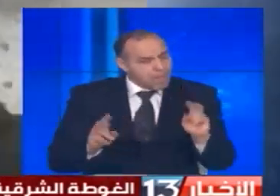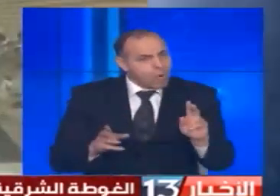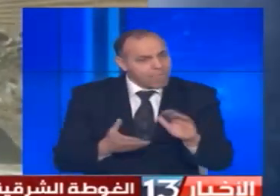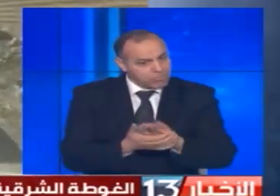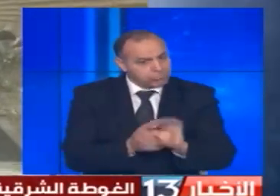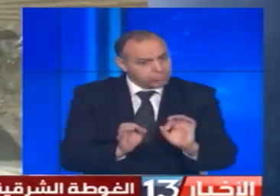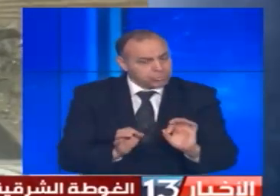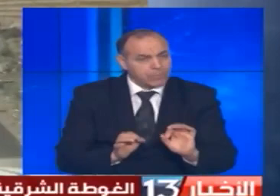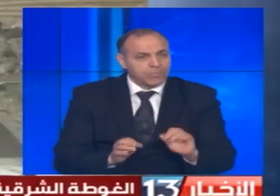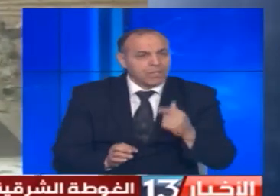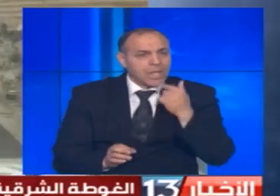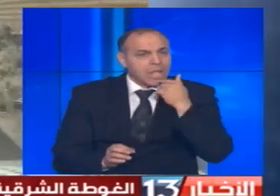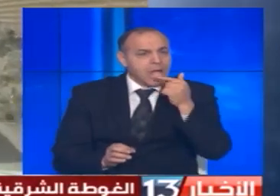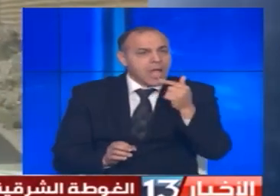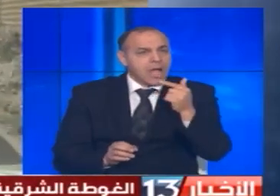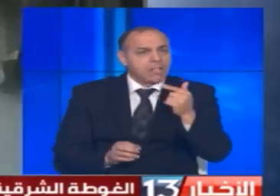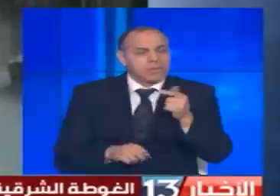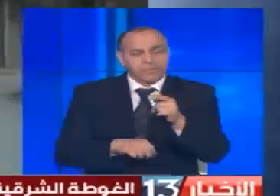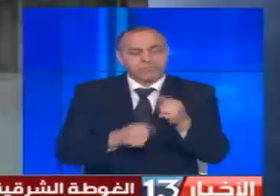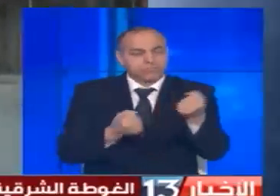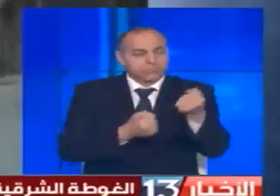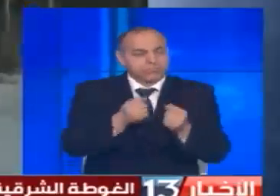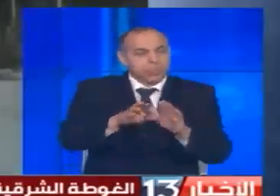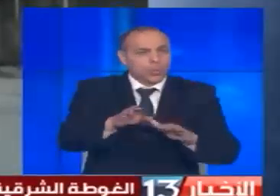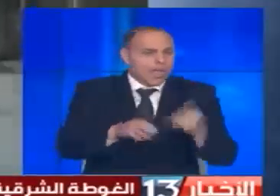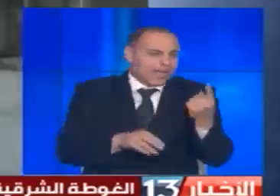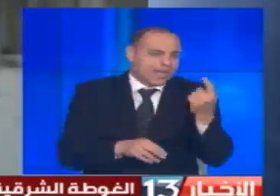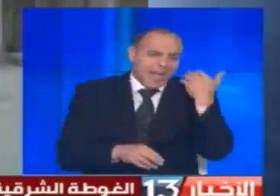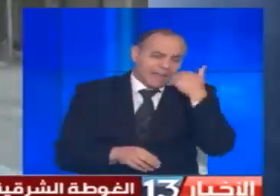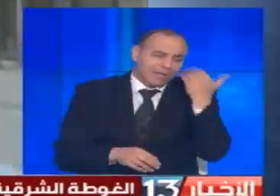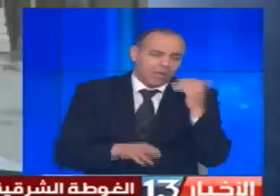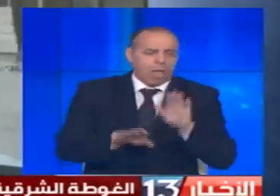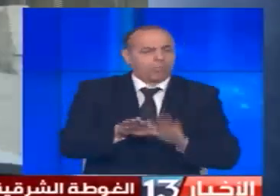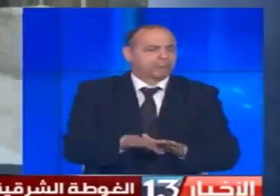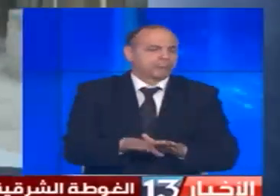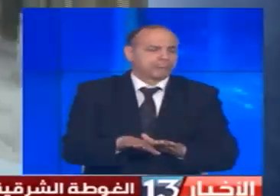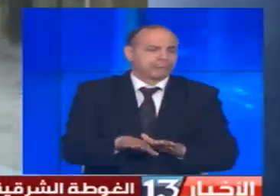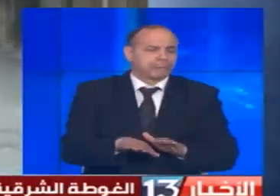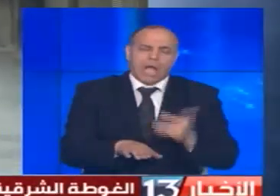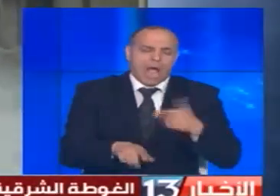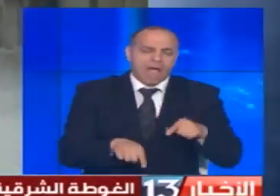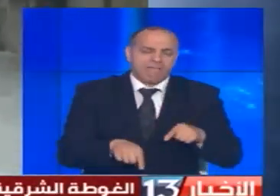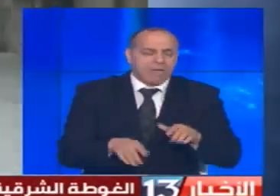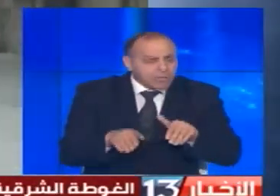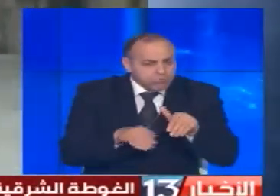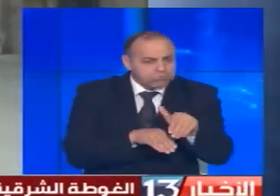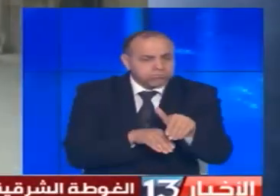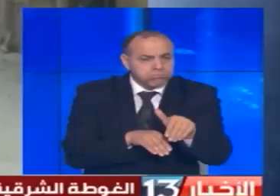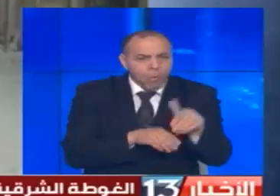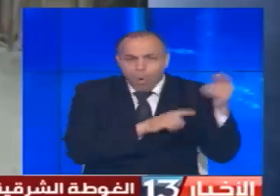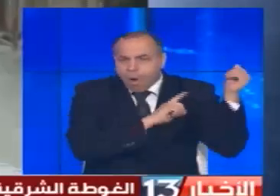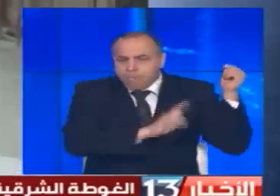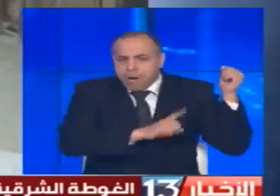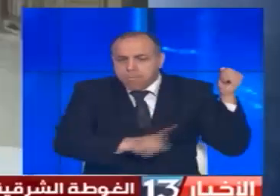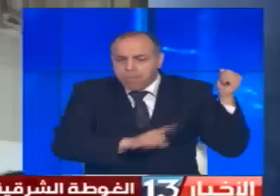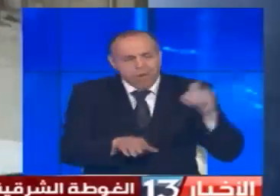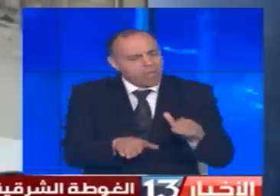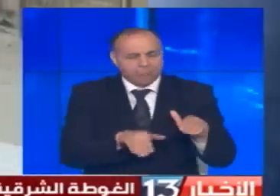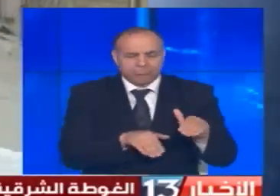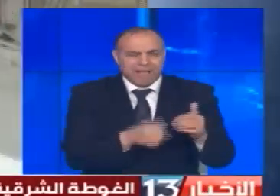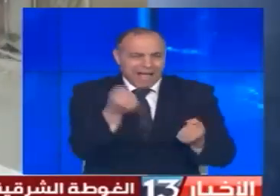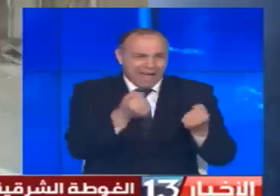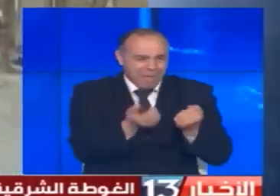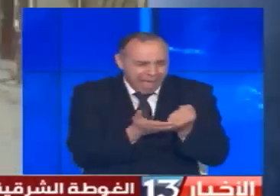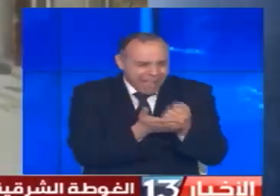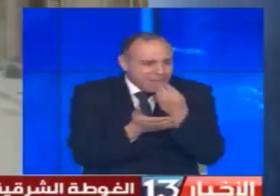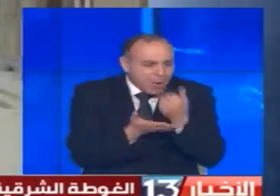تصريحه. وكانت عمليات الإغاثة قد توقفت يوم الاثنين الماضي في اليوم نفسه الذي بدأت فيه بسبب استمرار القتال وعمليات